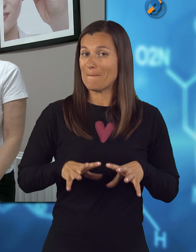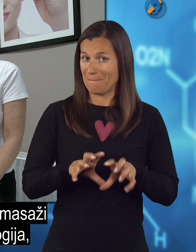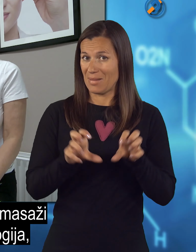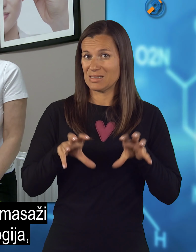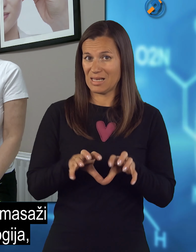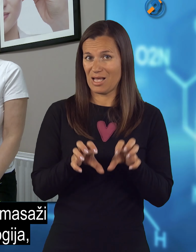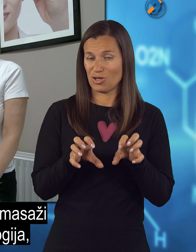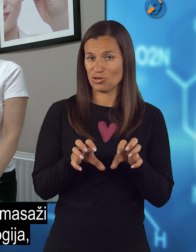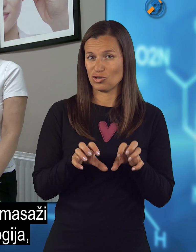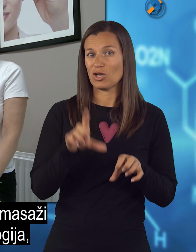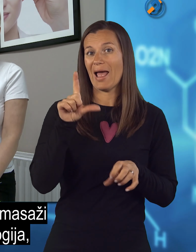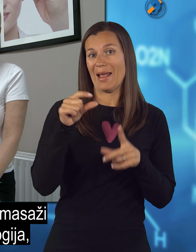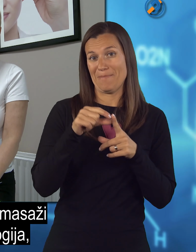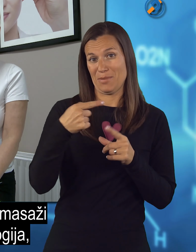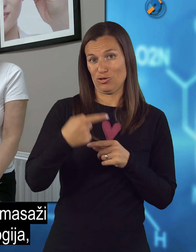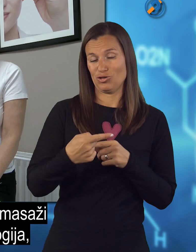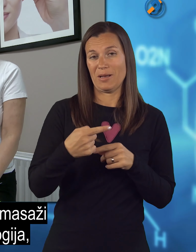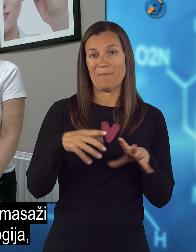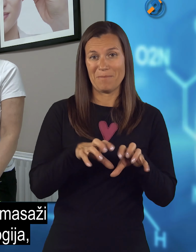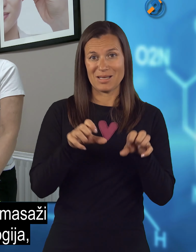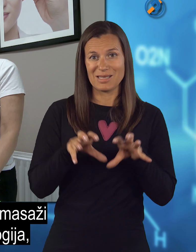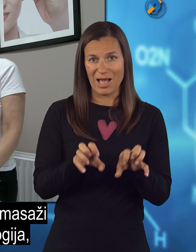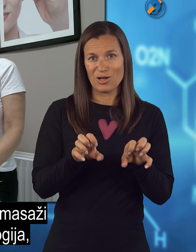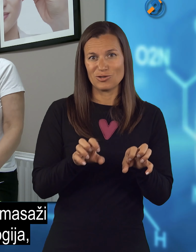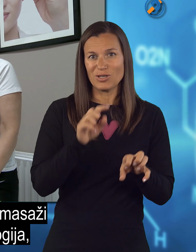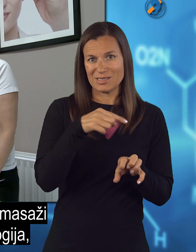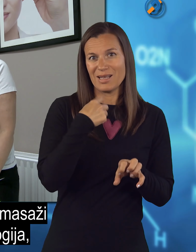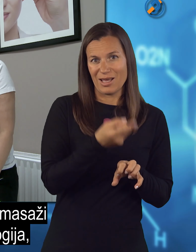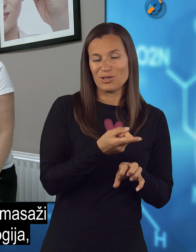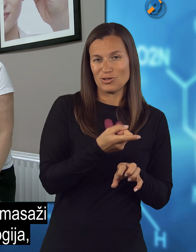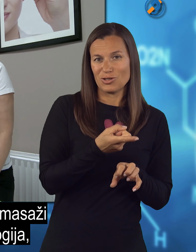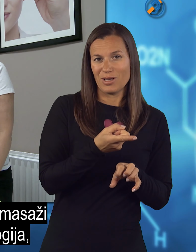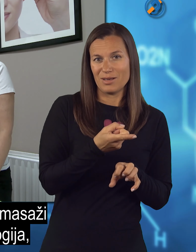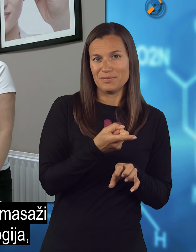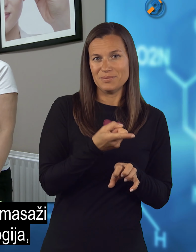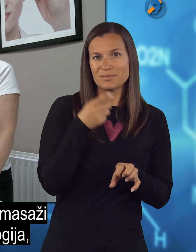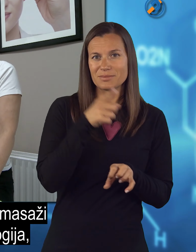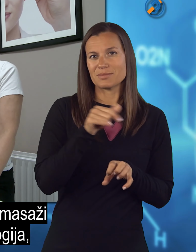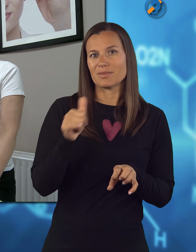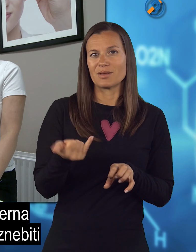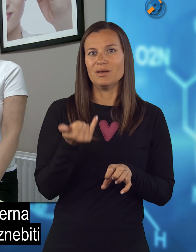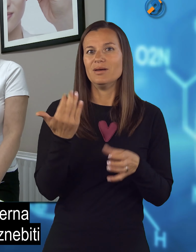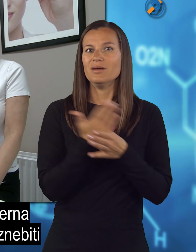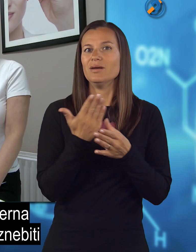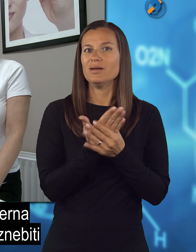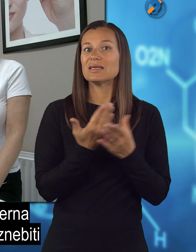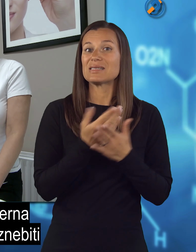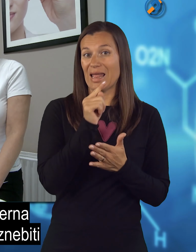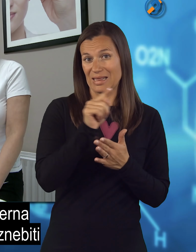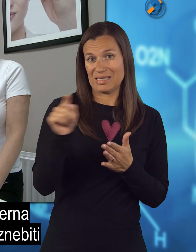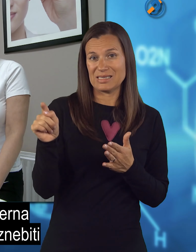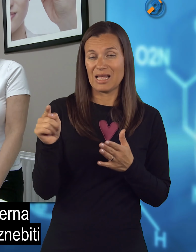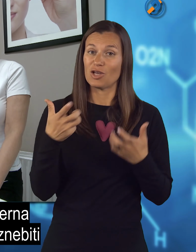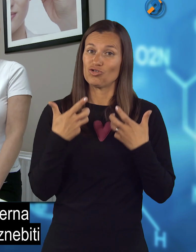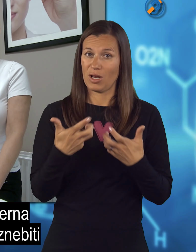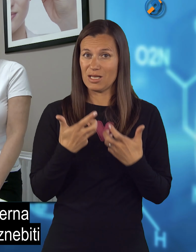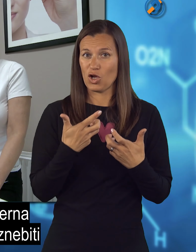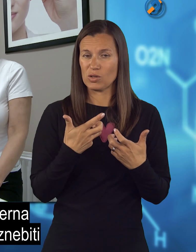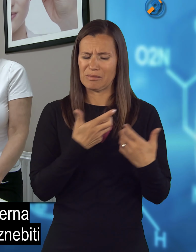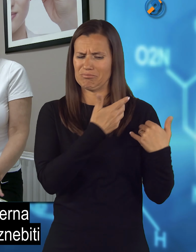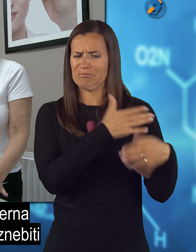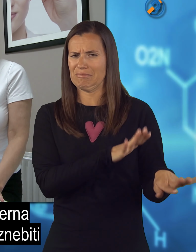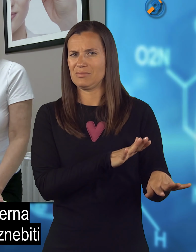Same masaže, LPG masaža se temu reče, oziroma endermologija, pa je v bistvu primerna za tiste, ki